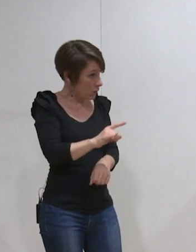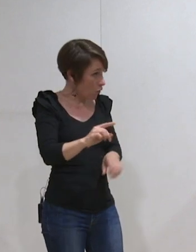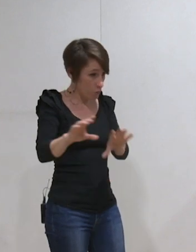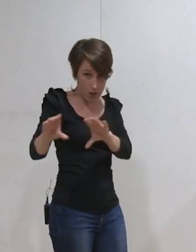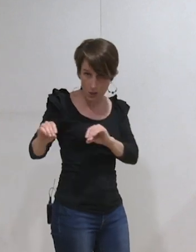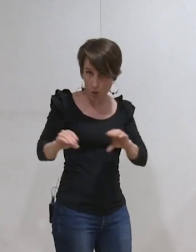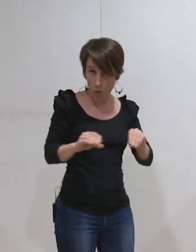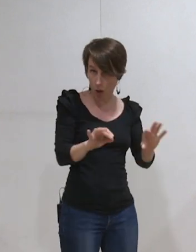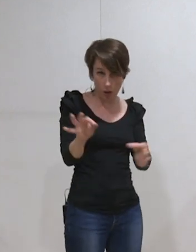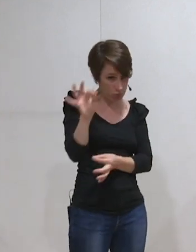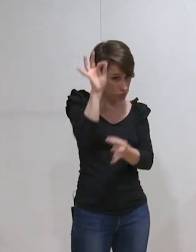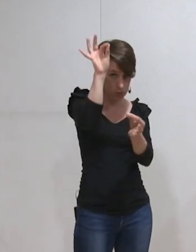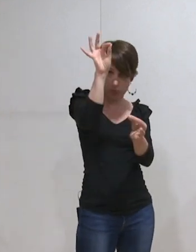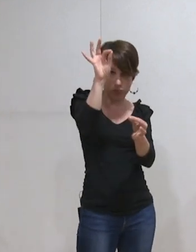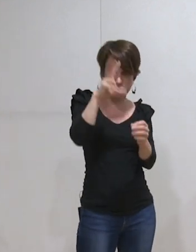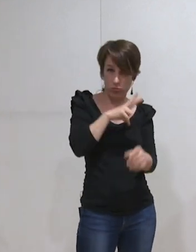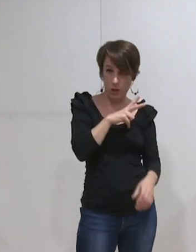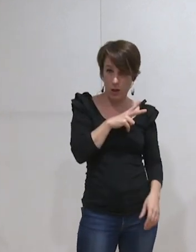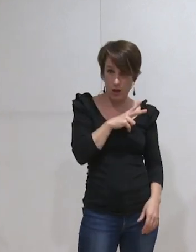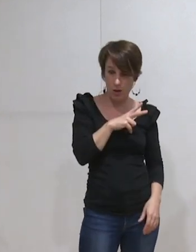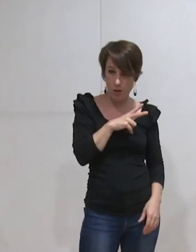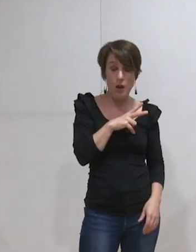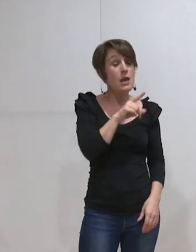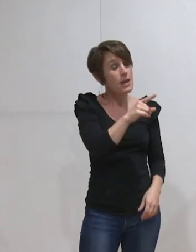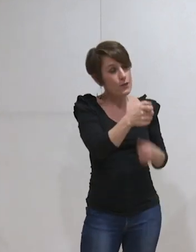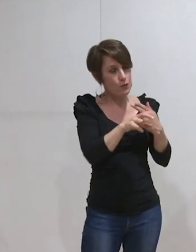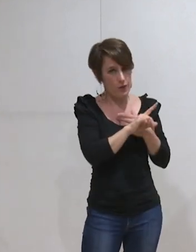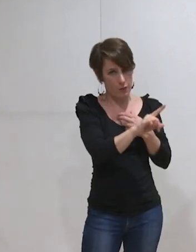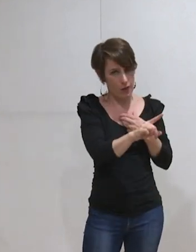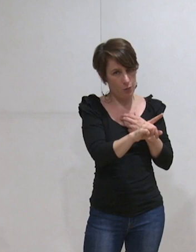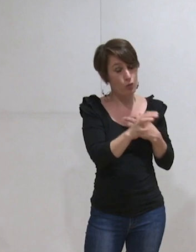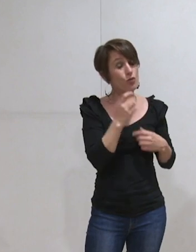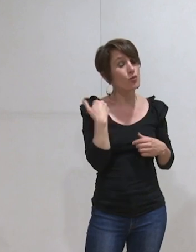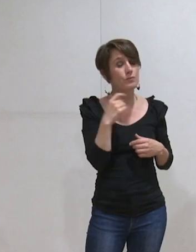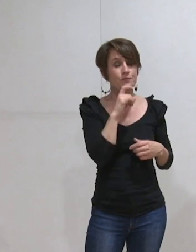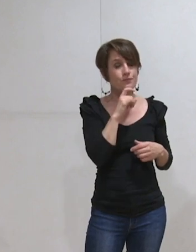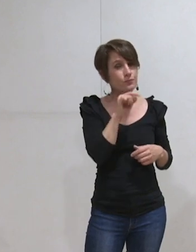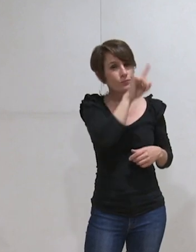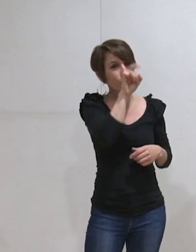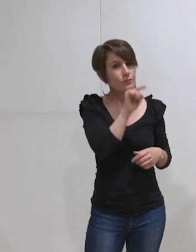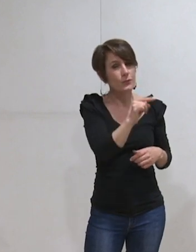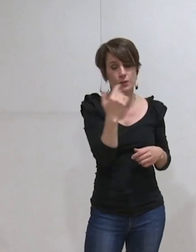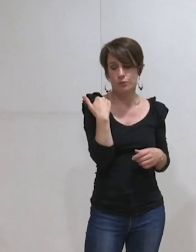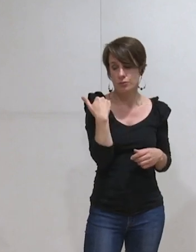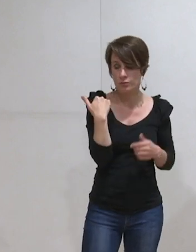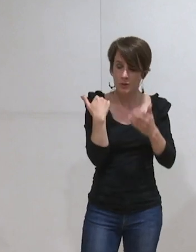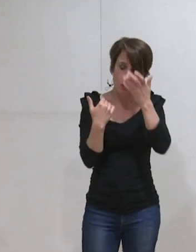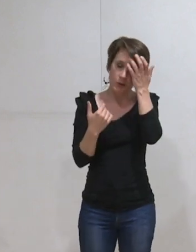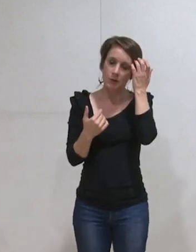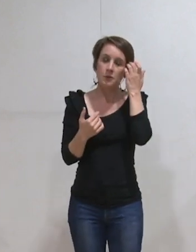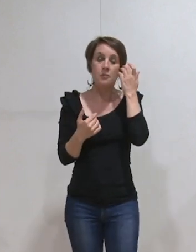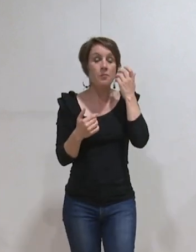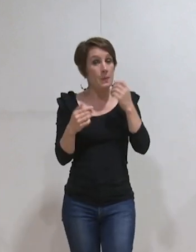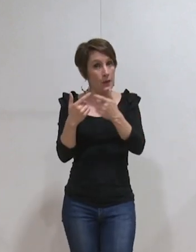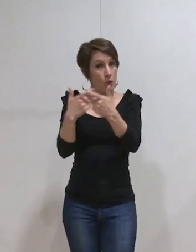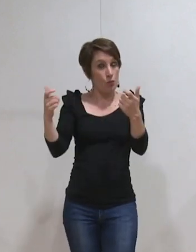dès lors un certain nombre d'associations et vous n'avez pas répondu à cette interrogation que je vous ai posée en début de conseil s'interroge